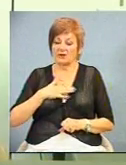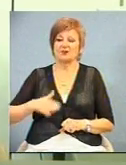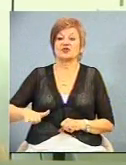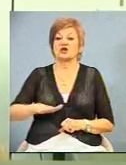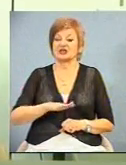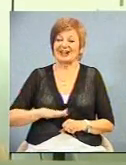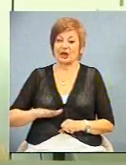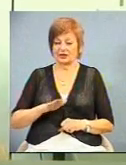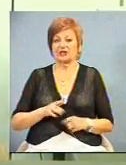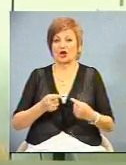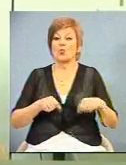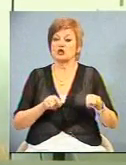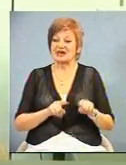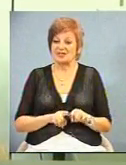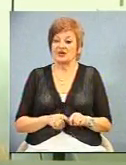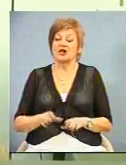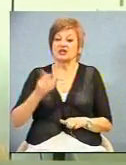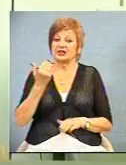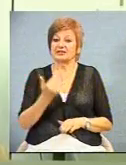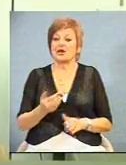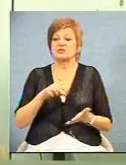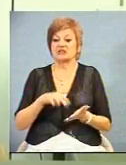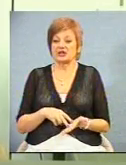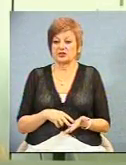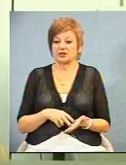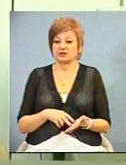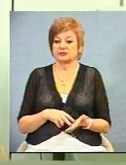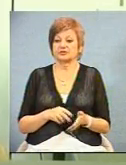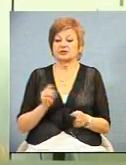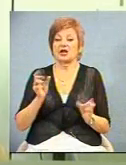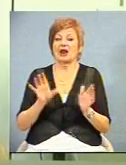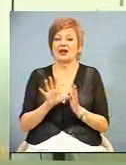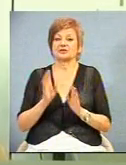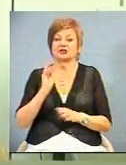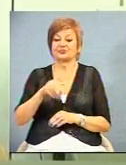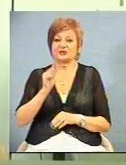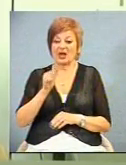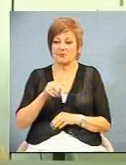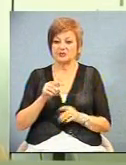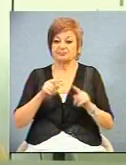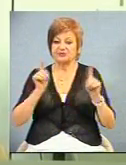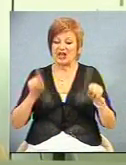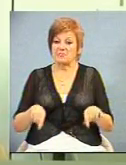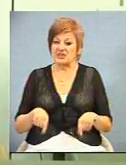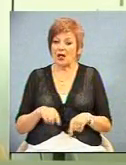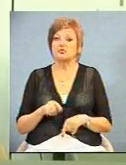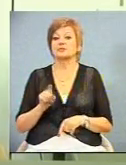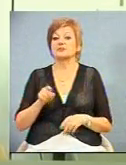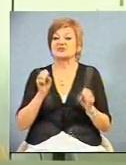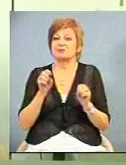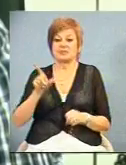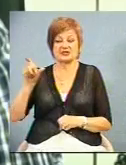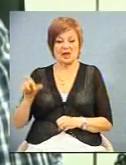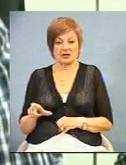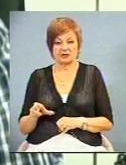подразделение. В нем стоит терминал электронной очереди. Возле терминала находится специалист,